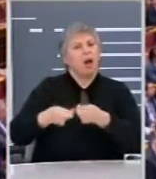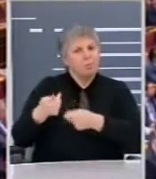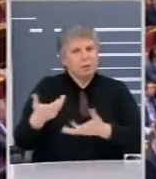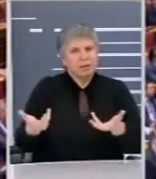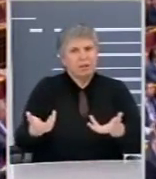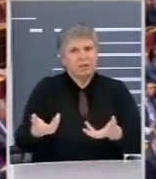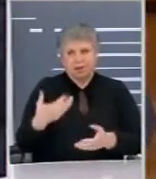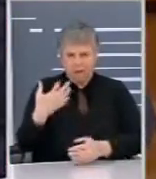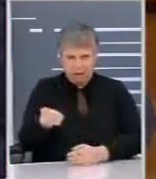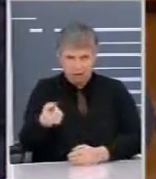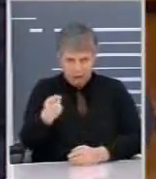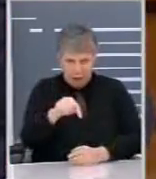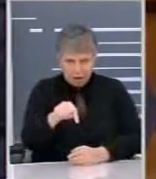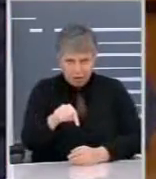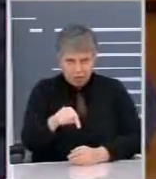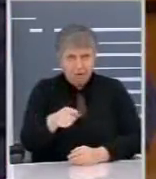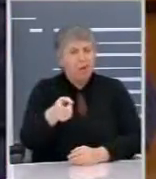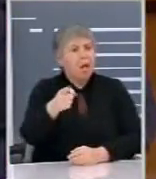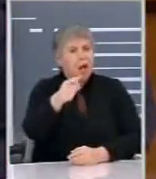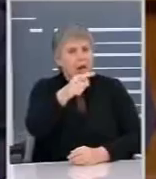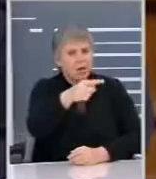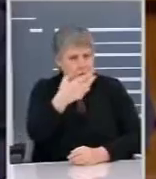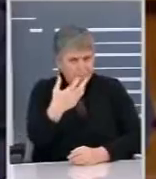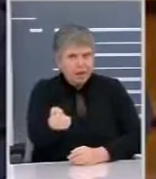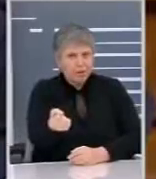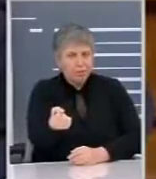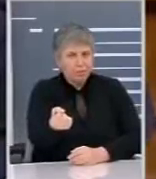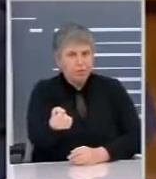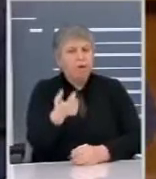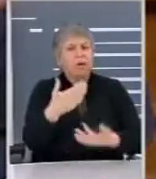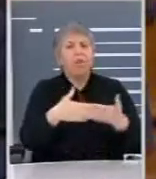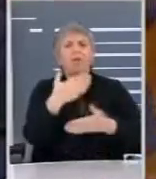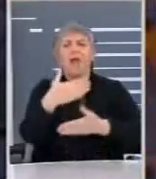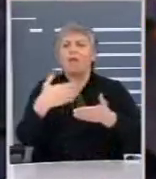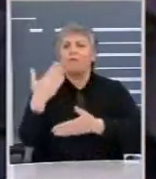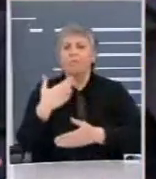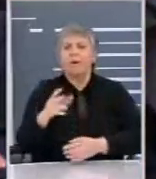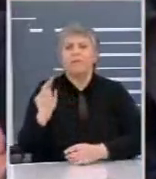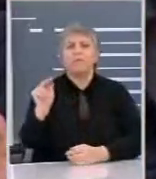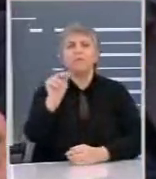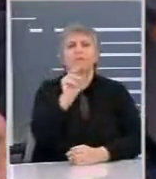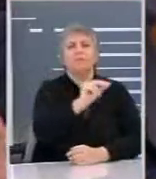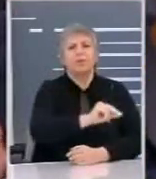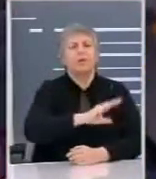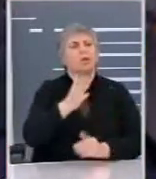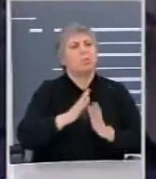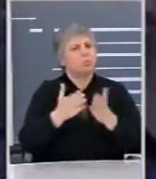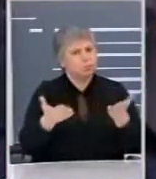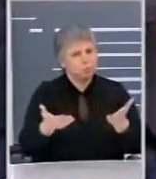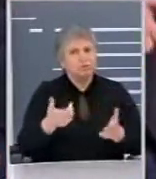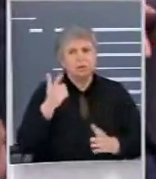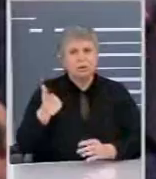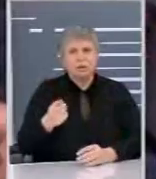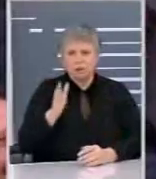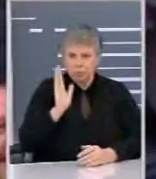Αυτό είναι το θέμα σας. Αν υπάρχουν και άλλες περιφερειακές εφημερίδες που έχουν τέτοια ζητήματα ή περιφερειακά έντυπα, να μας τα φέρετε. Δεν